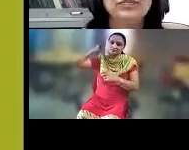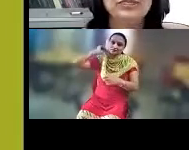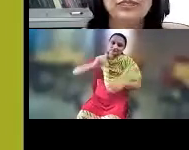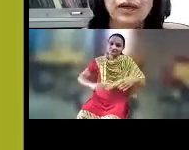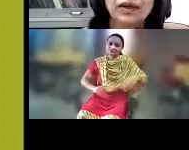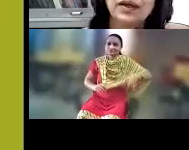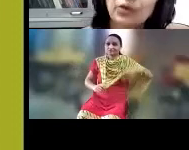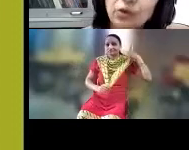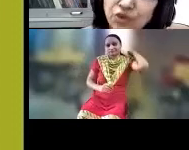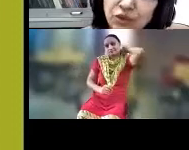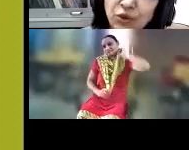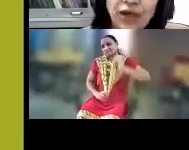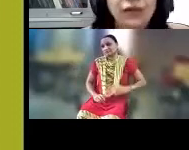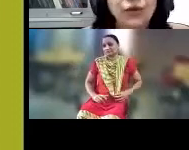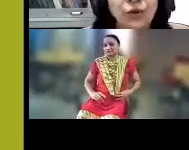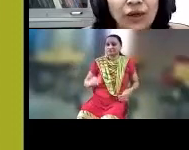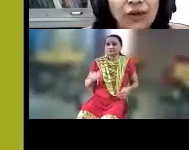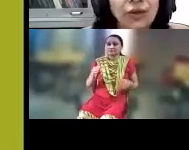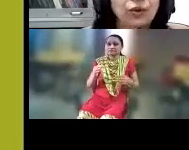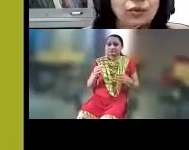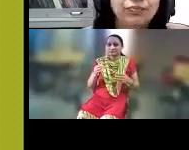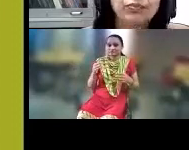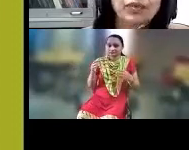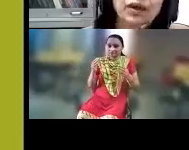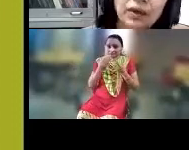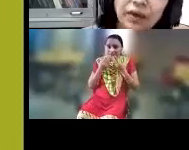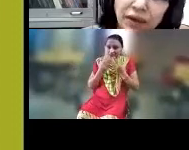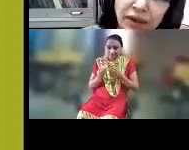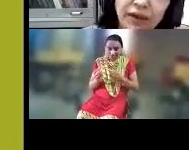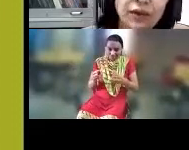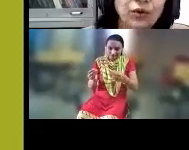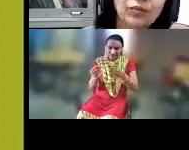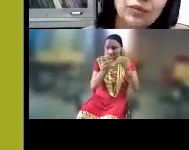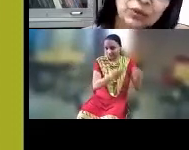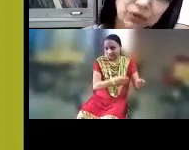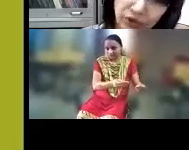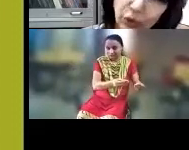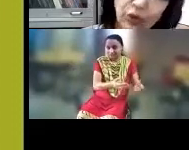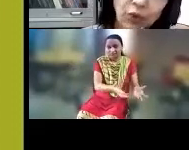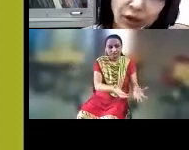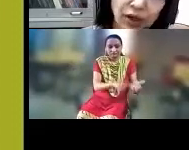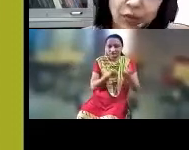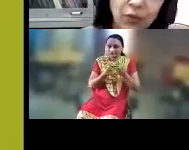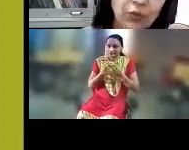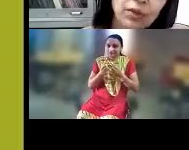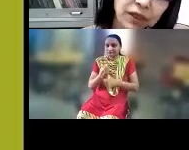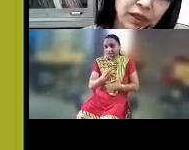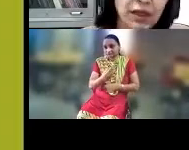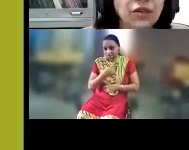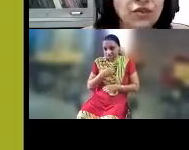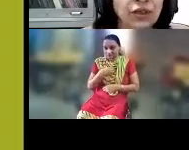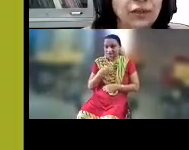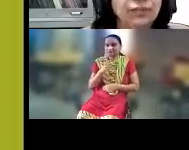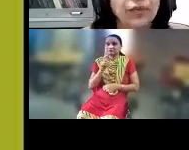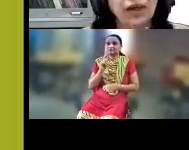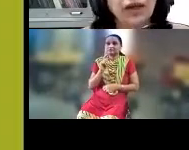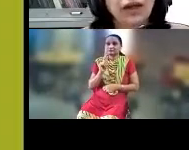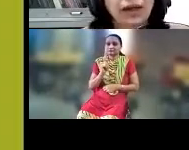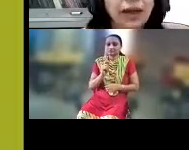चोर्स। कुछ चीज उठा दो, रख दो, ये कर दो, छोटे मोटे कामों में उनकी मदद लेनी